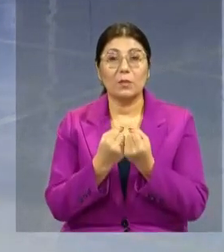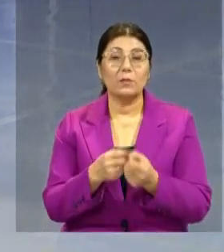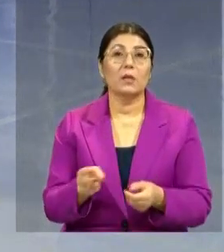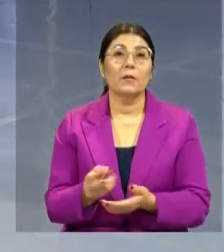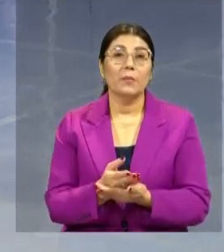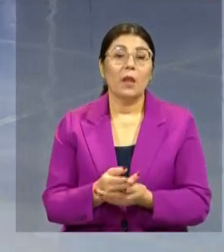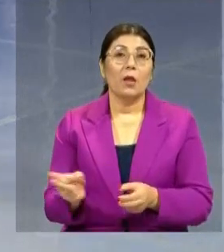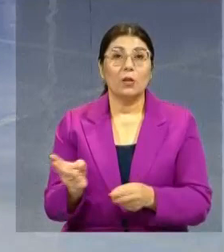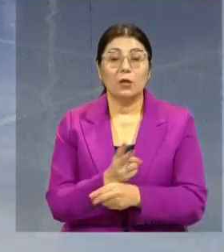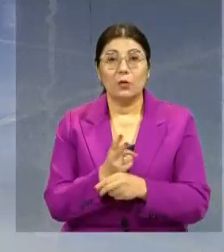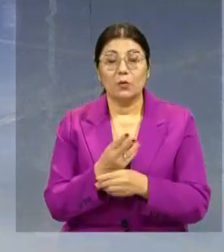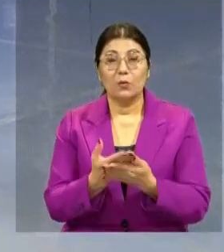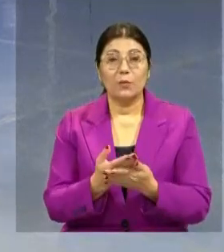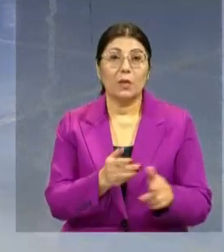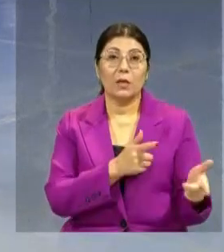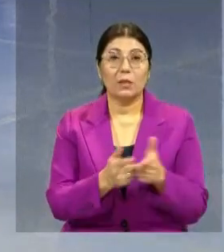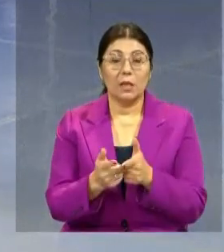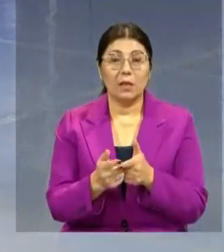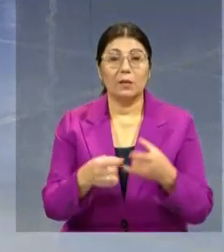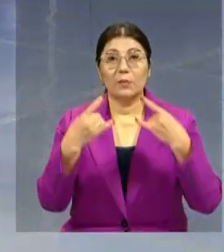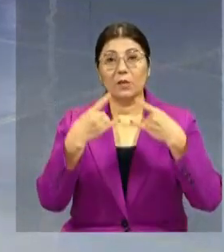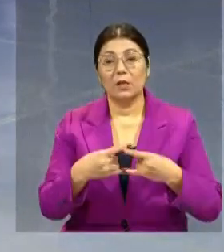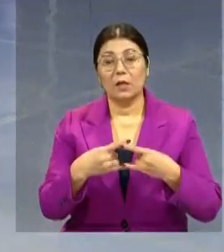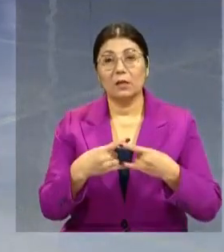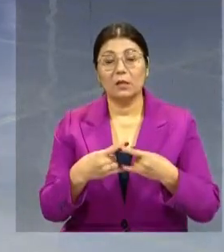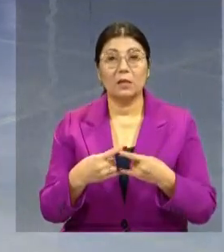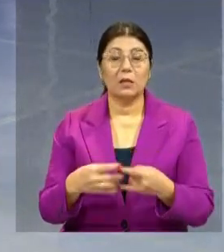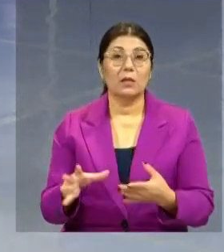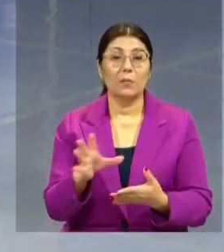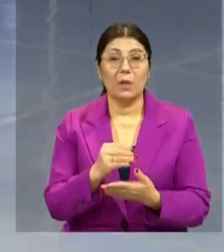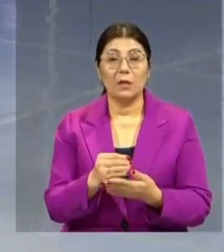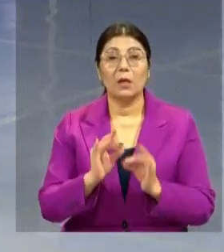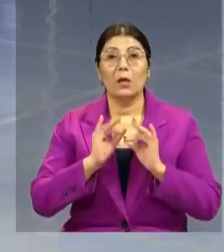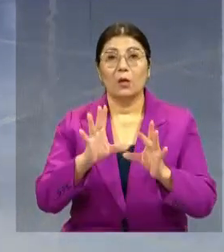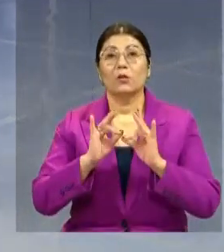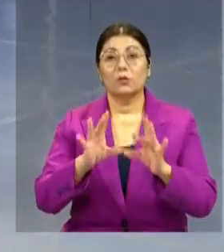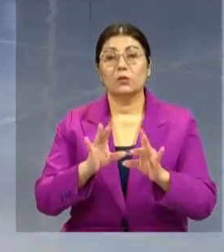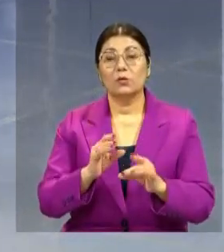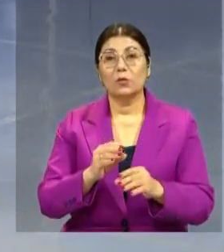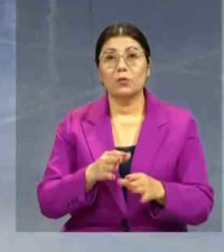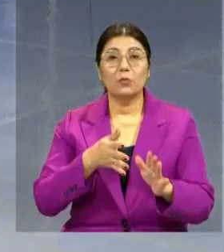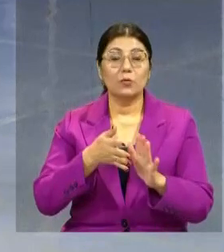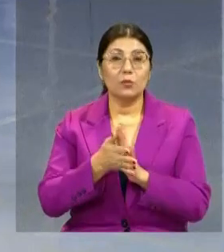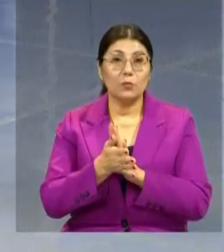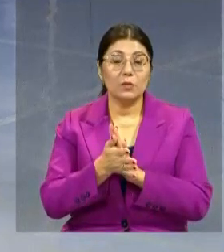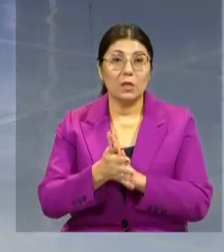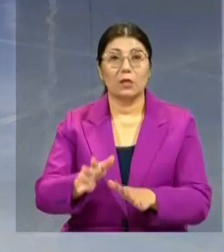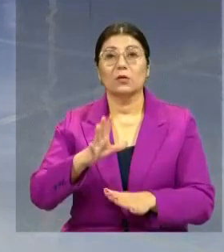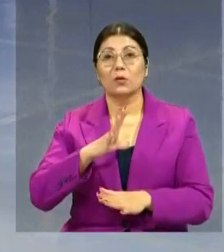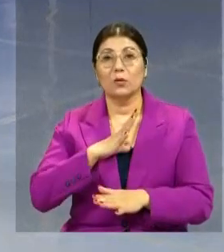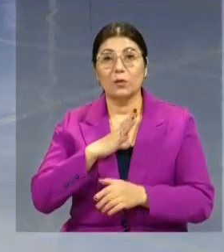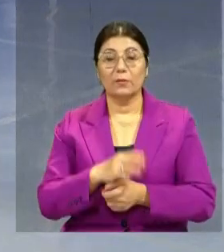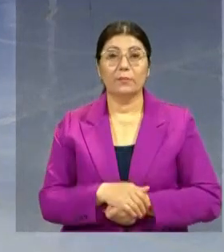жүктеп, семинарлар, телеканалдарға сұхбат беріп, жалпы түсіндіру жұмыстарын, семинарларды ұйымдастырдық. Ол мешіт төңірегінде басқа да жерлерде